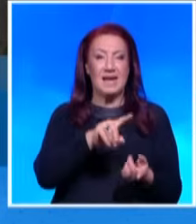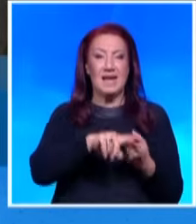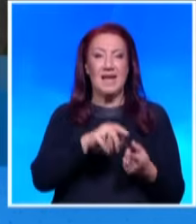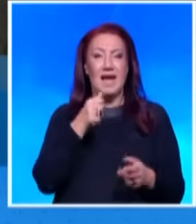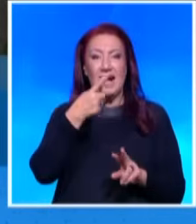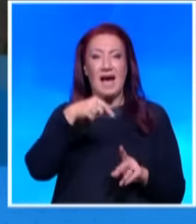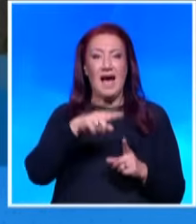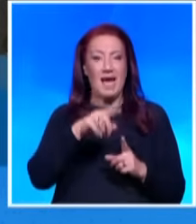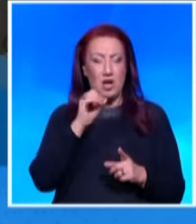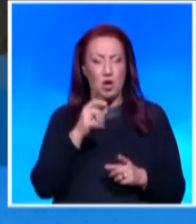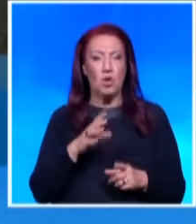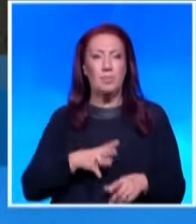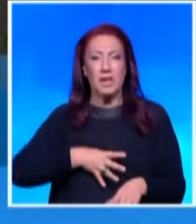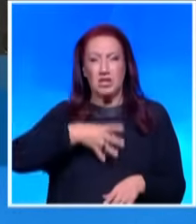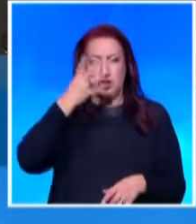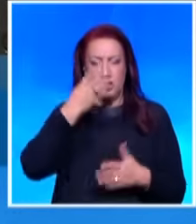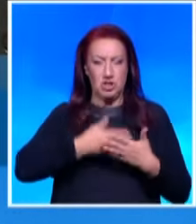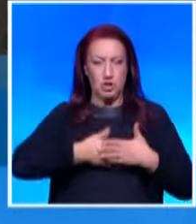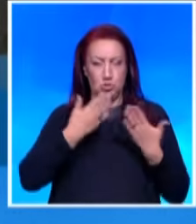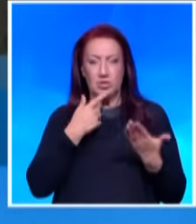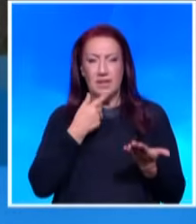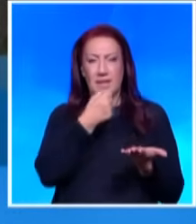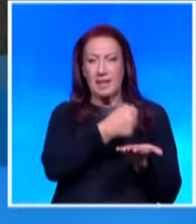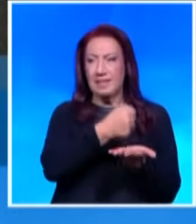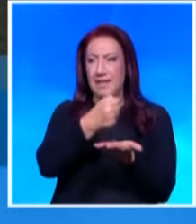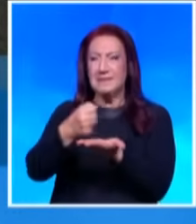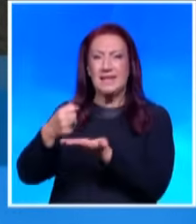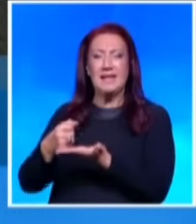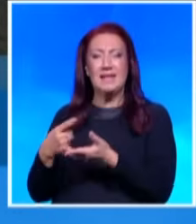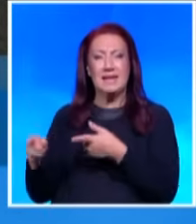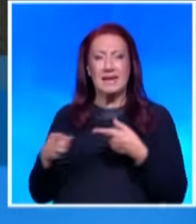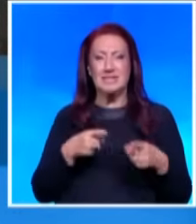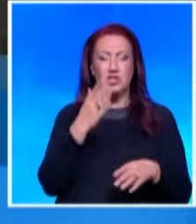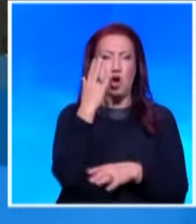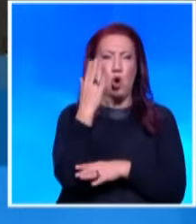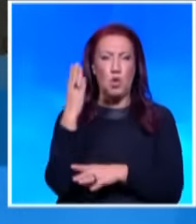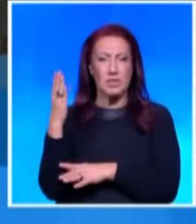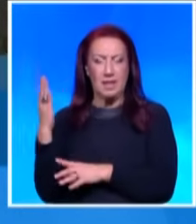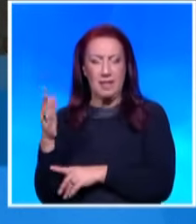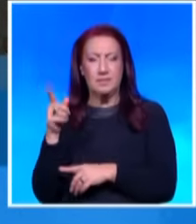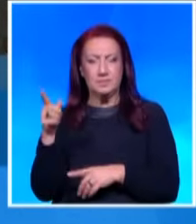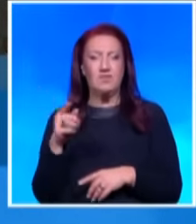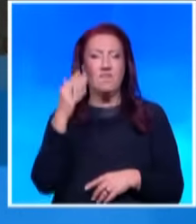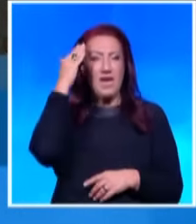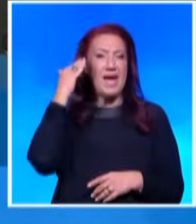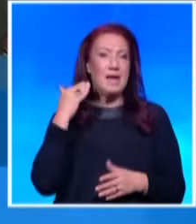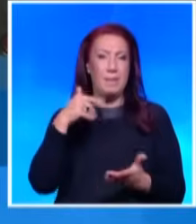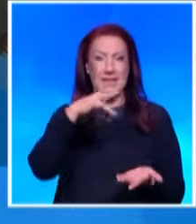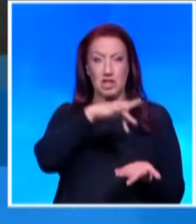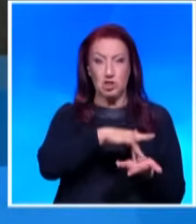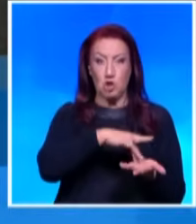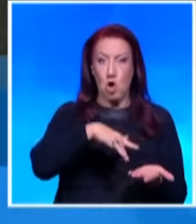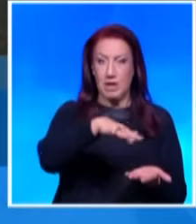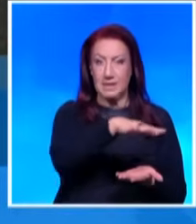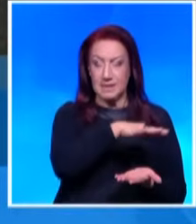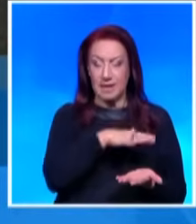4 часа тази сутрин. Били са настанени в няколко различни хотела и апартамента в египетската столица. Знаем и, че